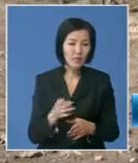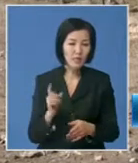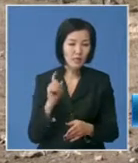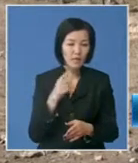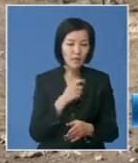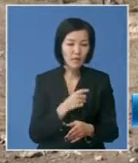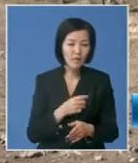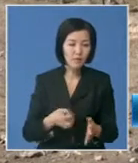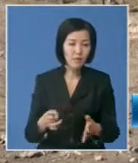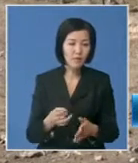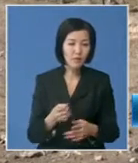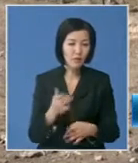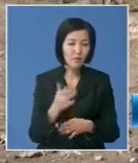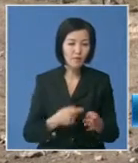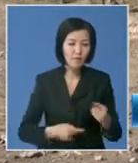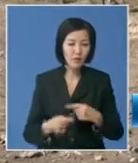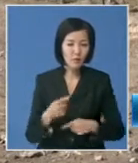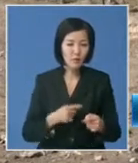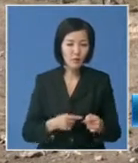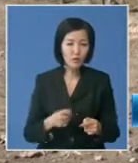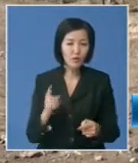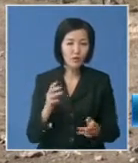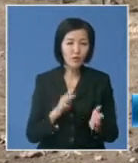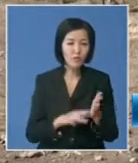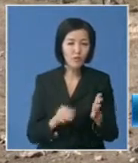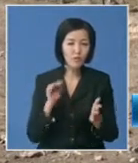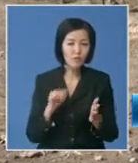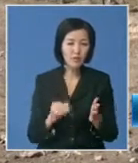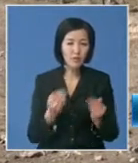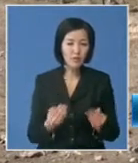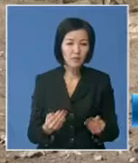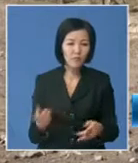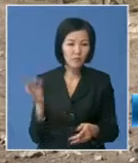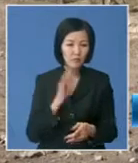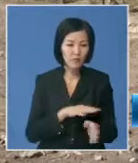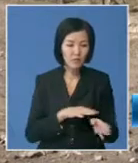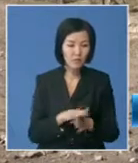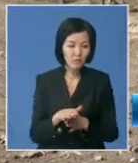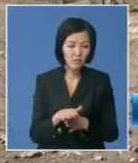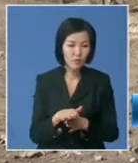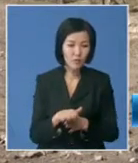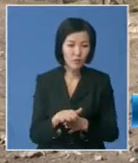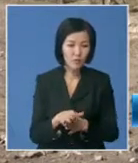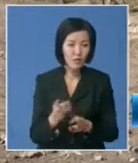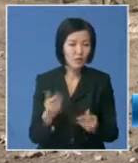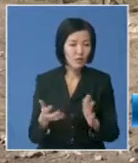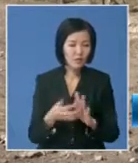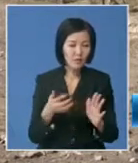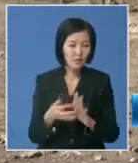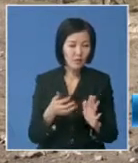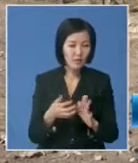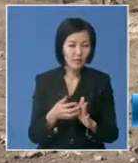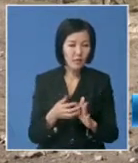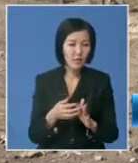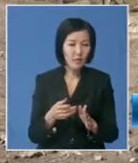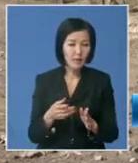вернул часть суммы оставшиеся сто восемьдесят тысяч тенге уже освоено полностью однако этих средств нам не хватило тем